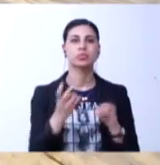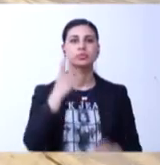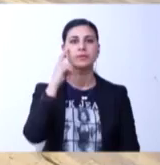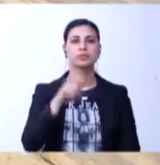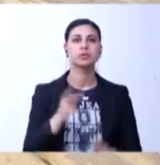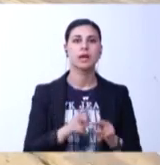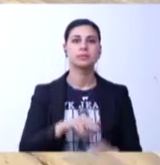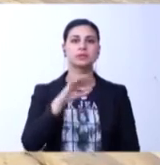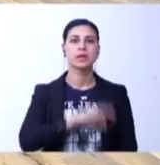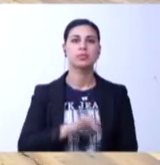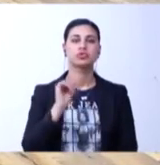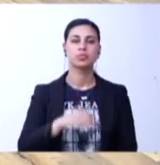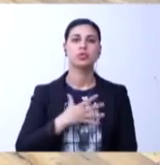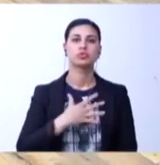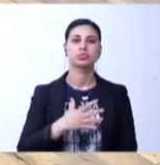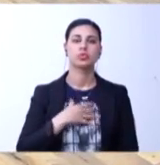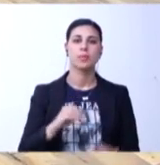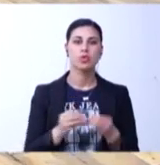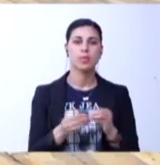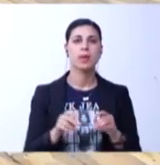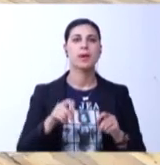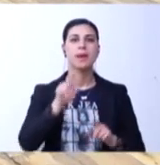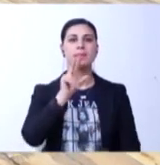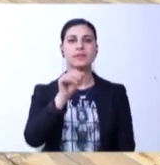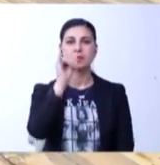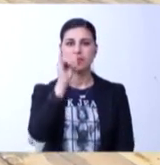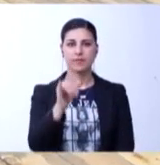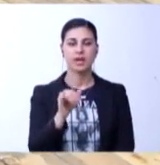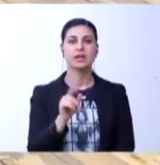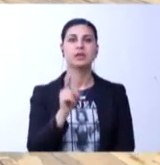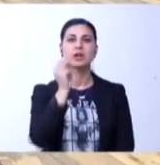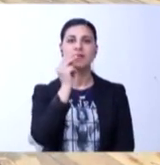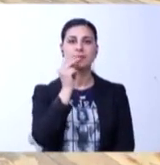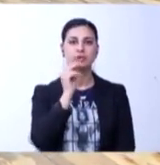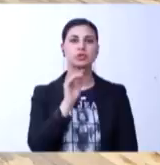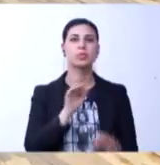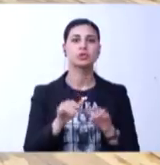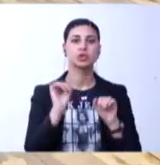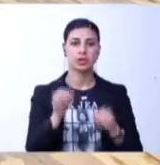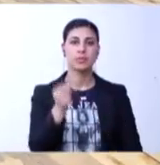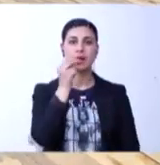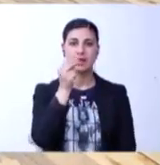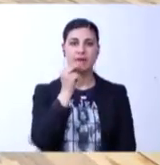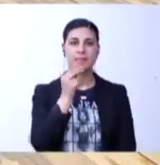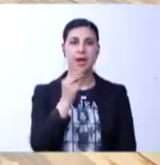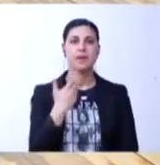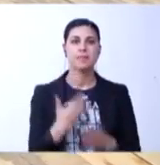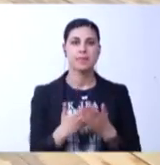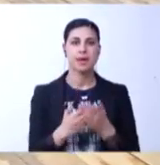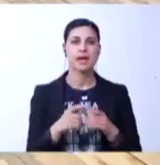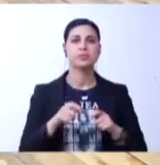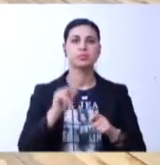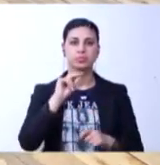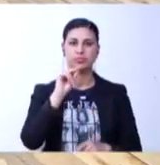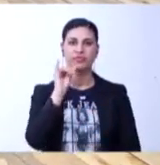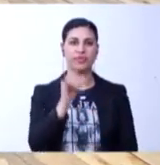ამის გამო სუნთქვაც შეიძლება დაგვერღვას, მეტყველებას დაგვერღვას და კვების პროცესის, ანუ კვების წესი შეიძლება გახდეს თანკბილვის დარღვევის